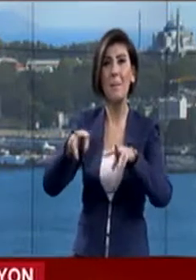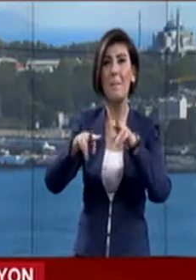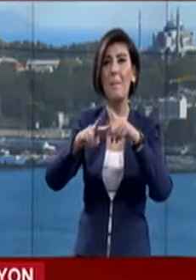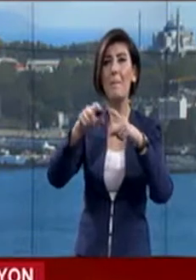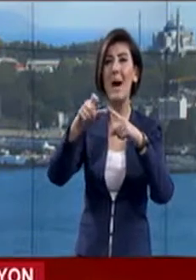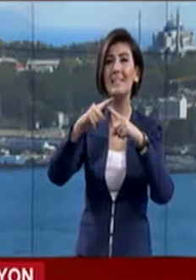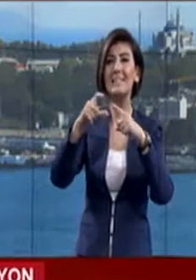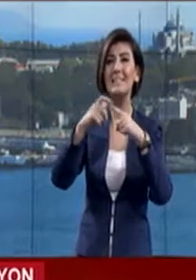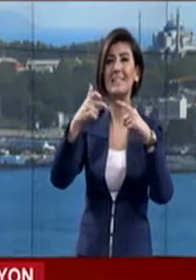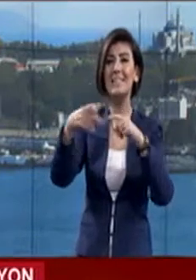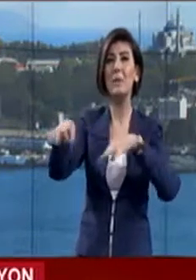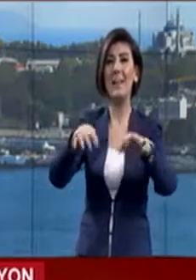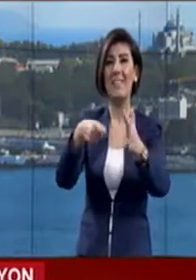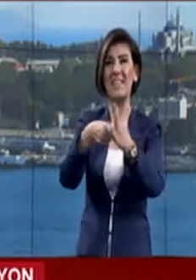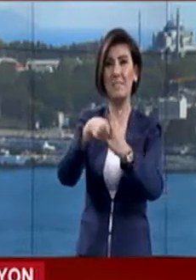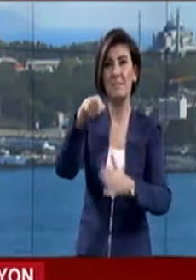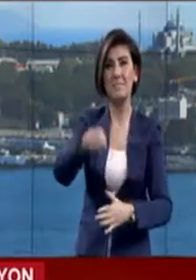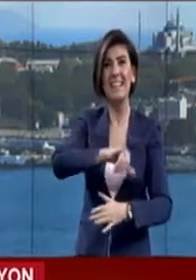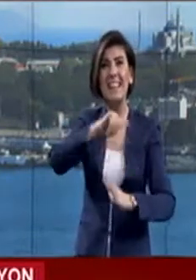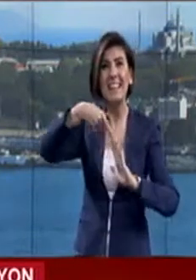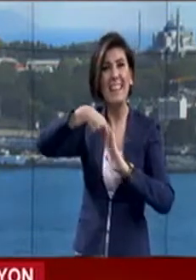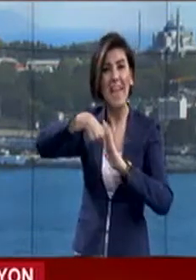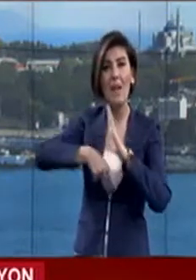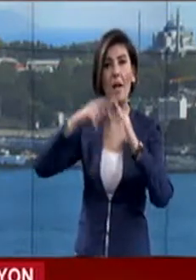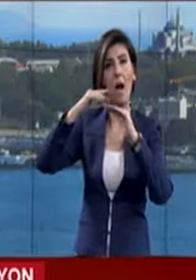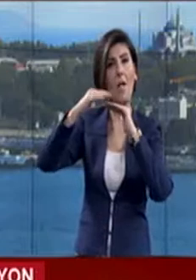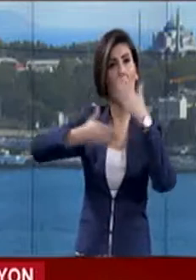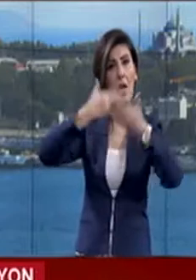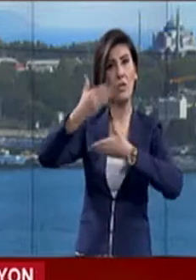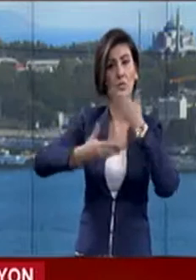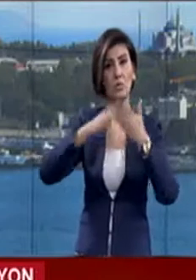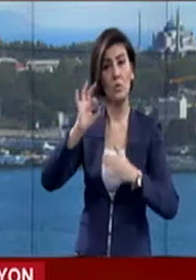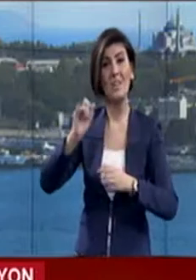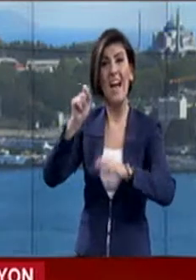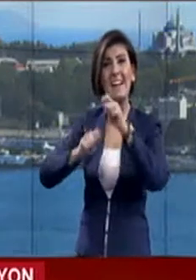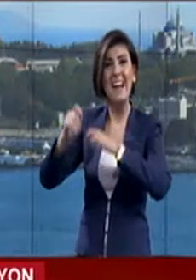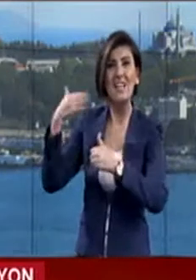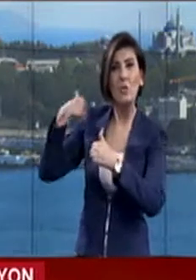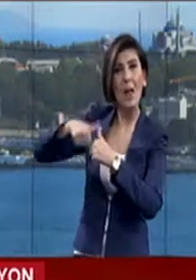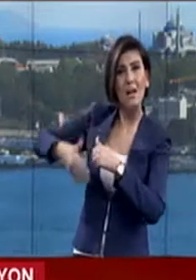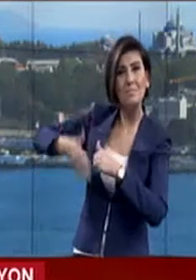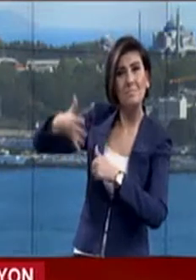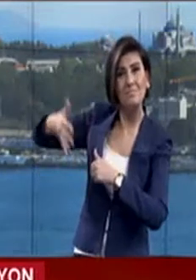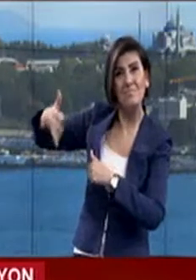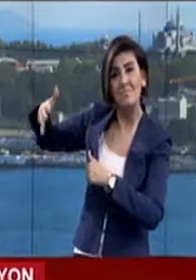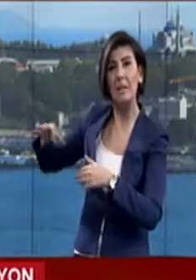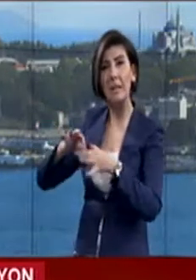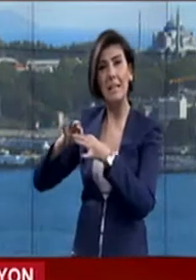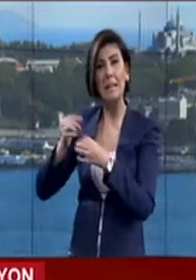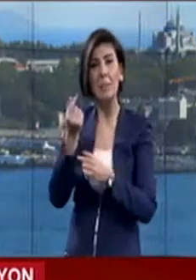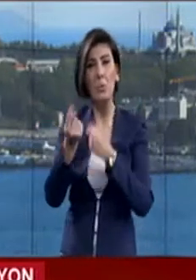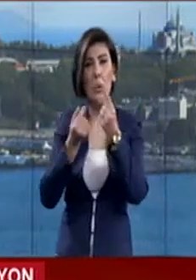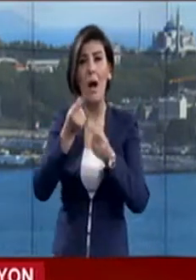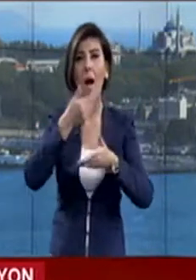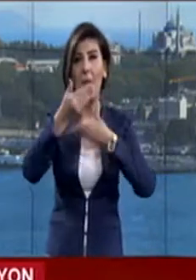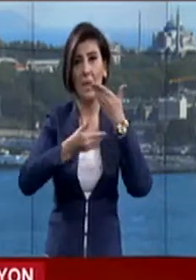planını teferruatlı olarak halkımızla paylaşacak. Kurtulmuş, restorasyonla ilgili bazı ipuçlarını kamuoyuyla paylaştı.